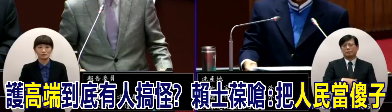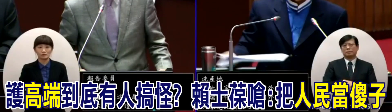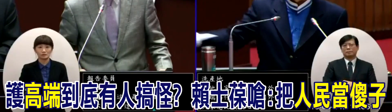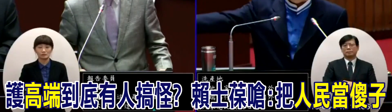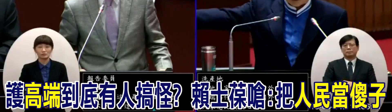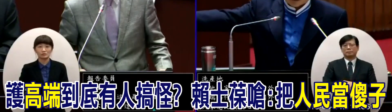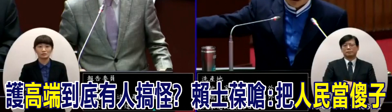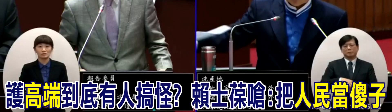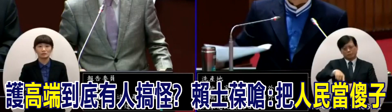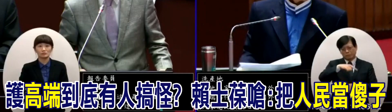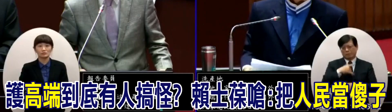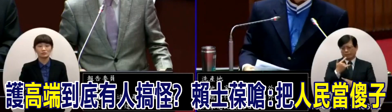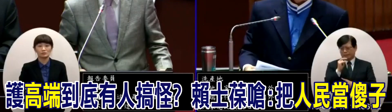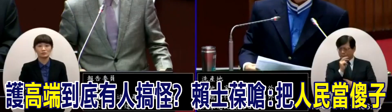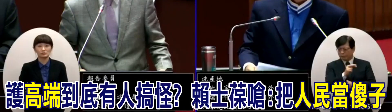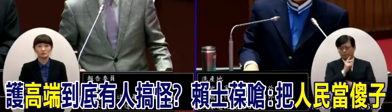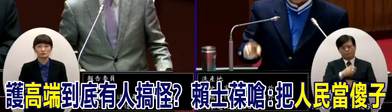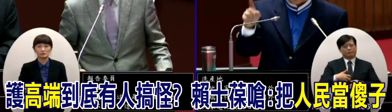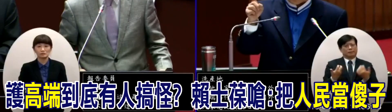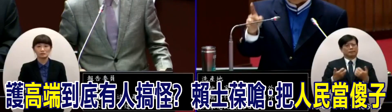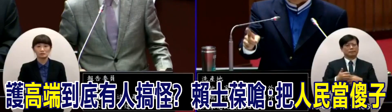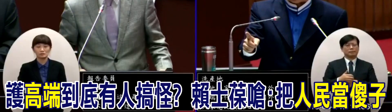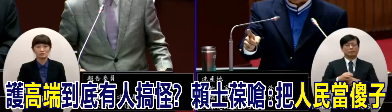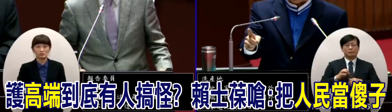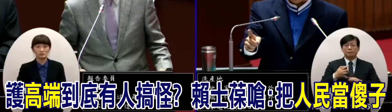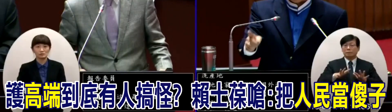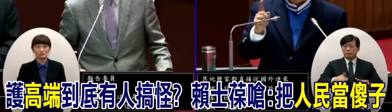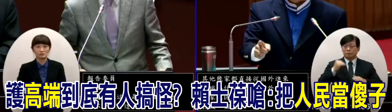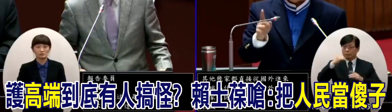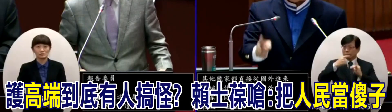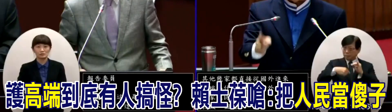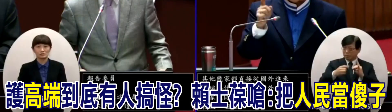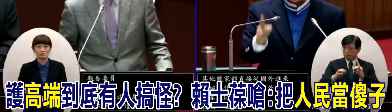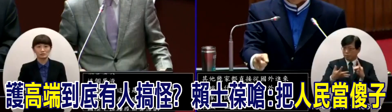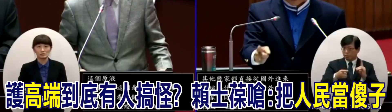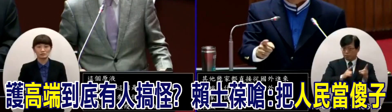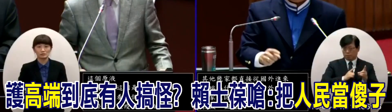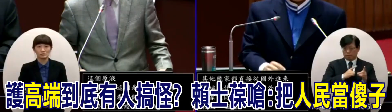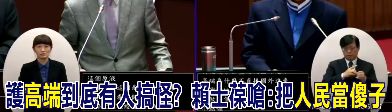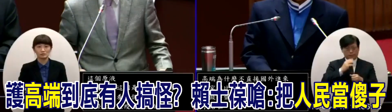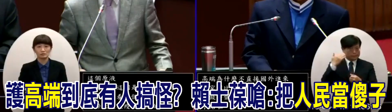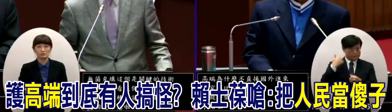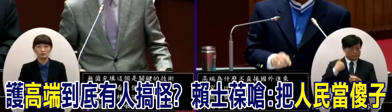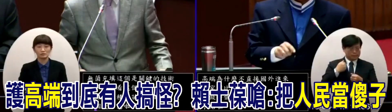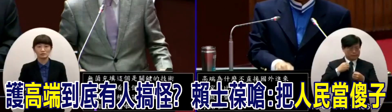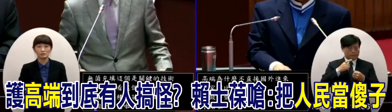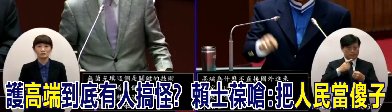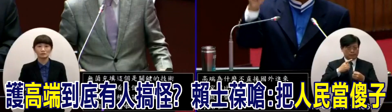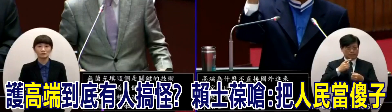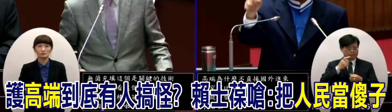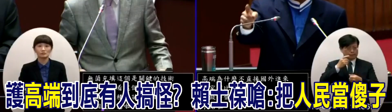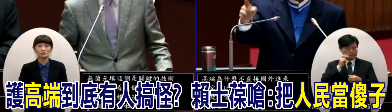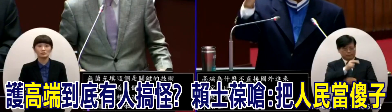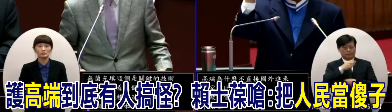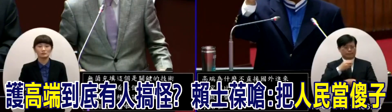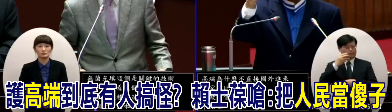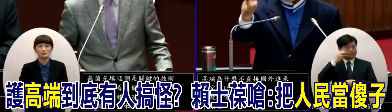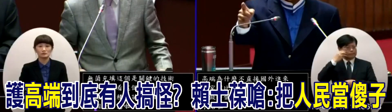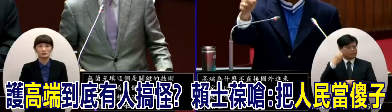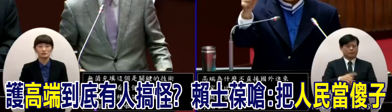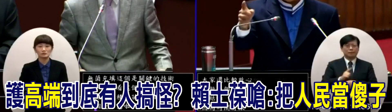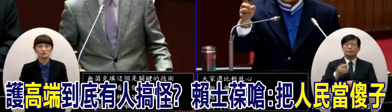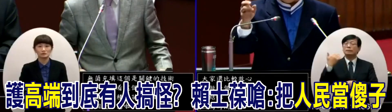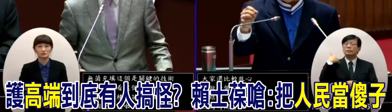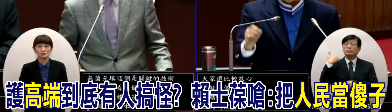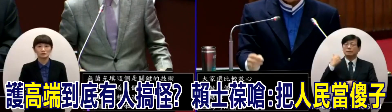了，大家看得很生气的。今天你高端为什么高端这么黑？就是因为你